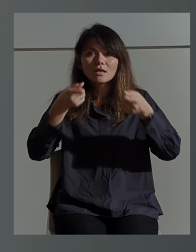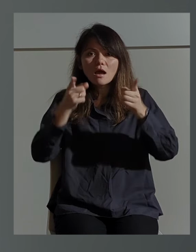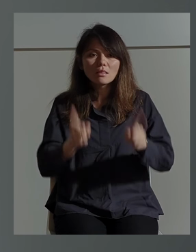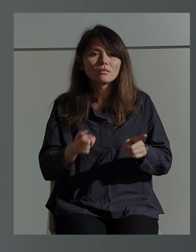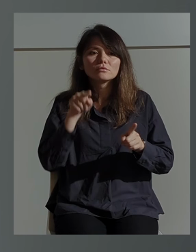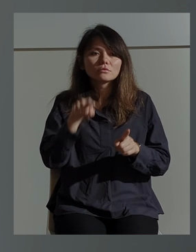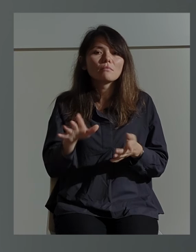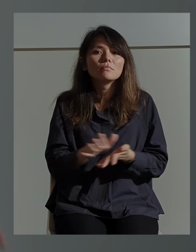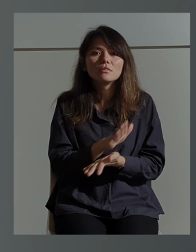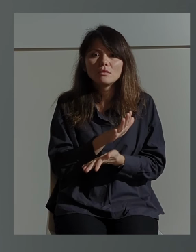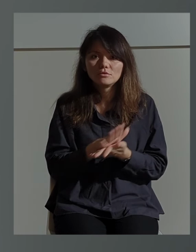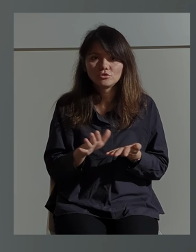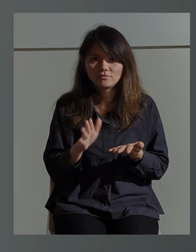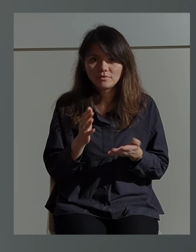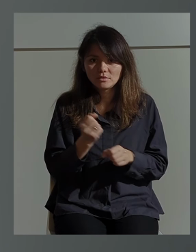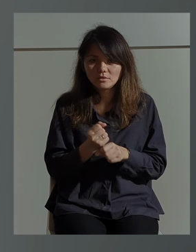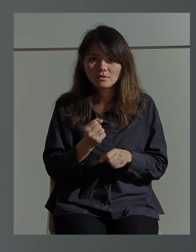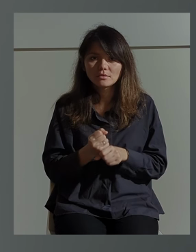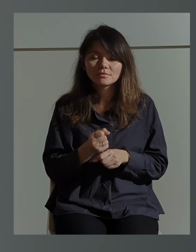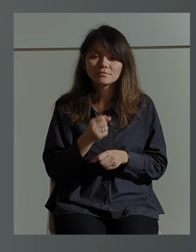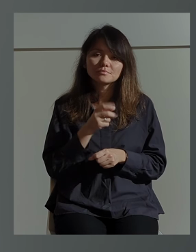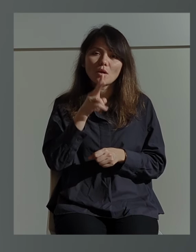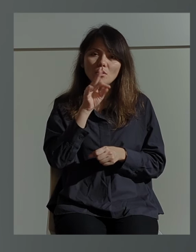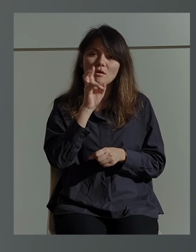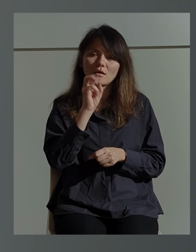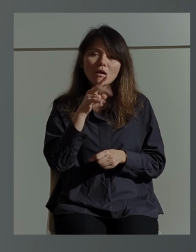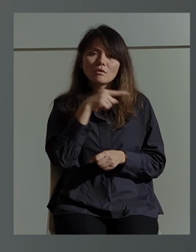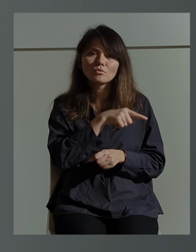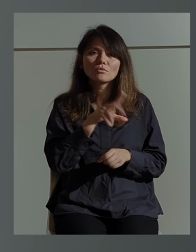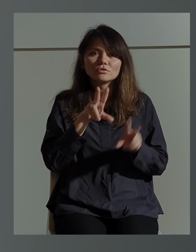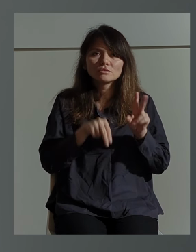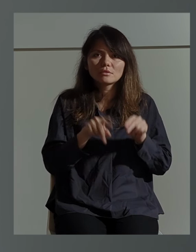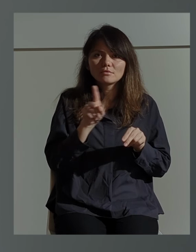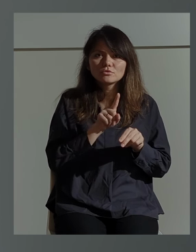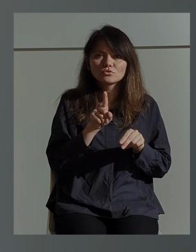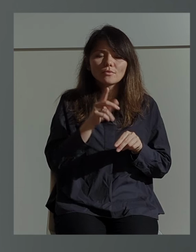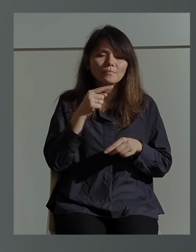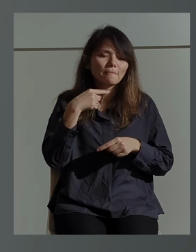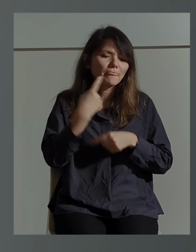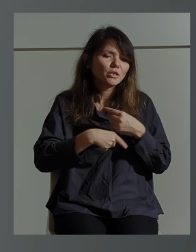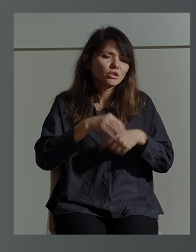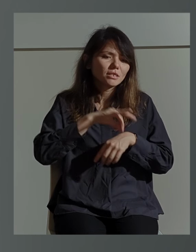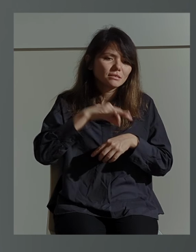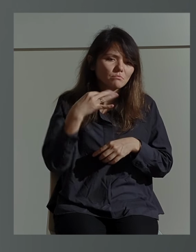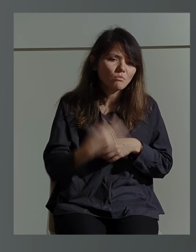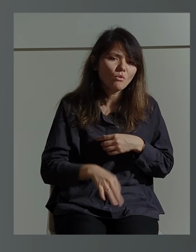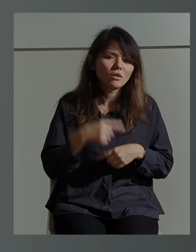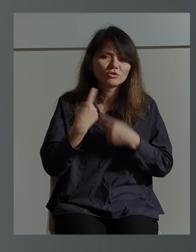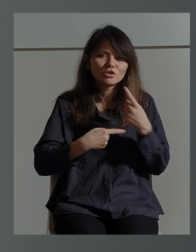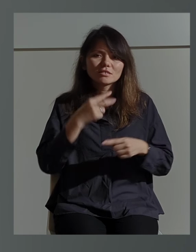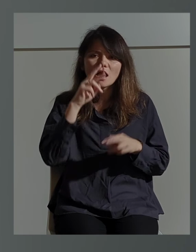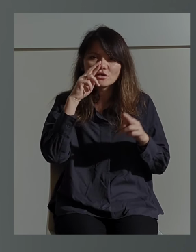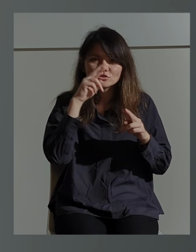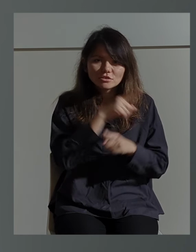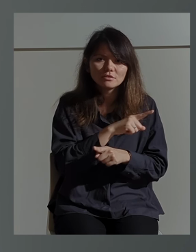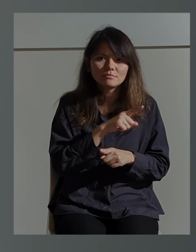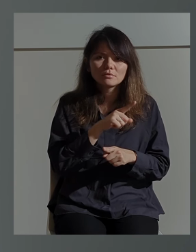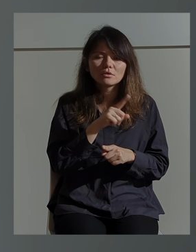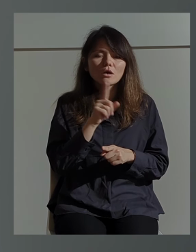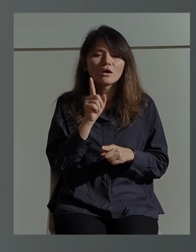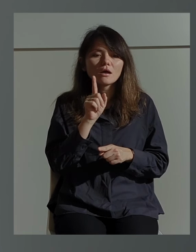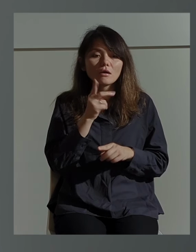делать а у лакана реальность - это то что являет себя через ошибку через боль через э то чего мы никогда не